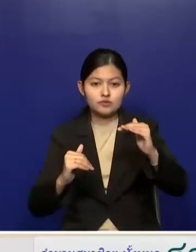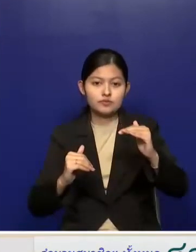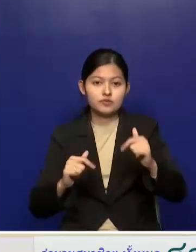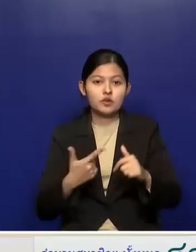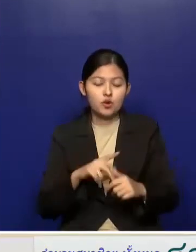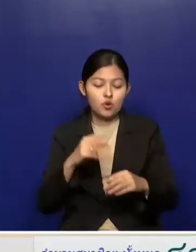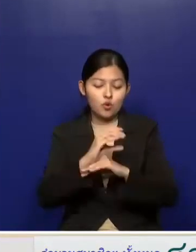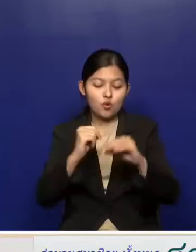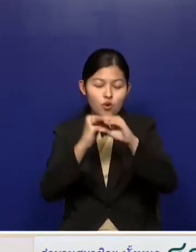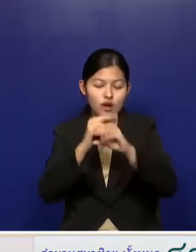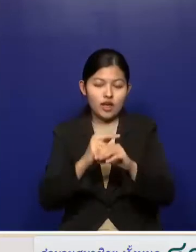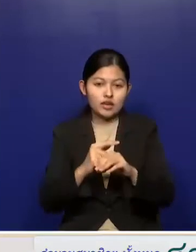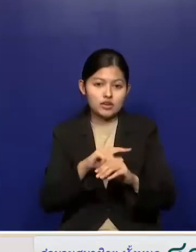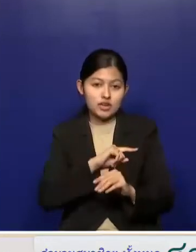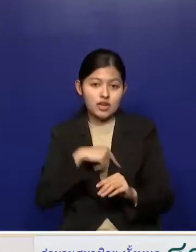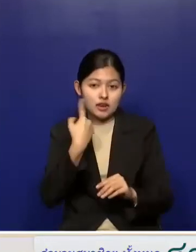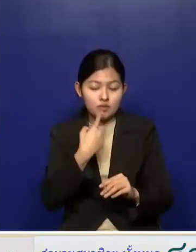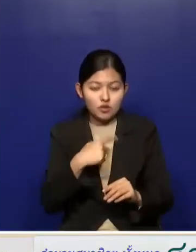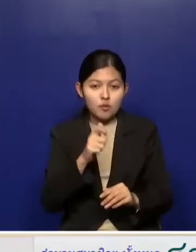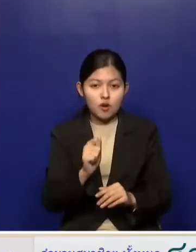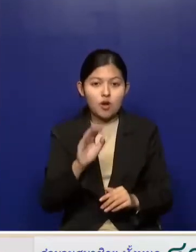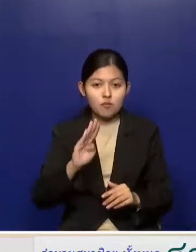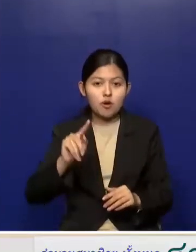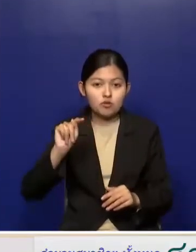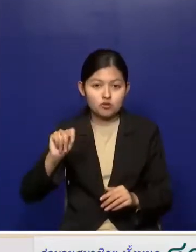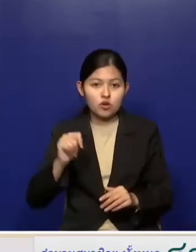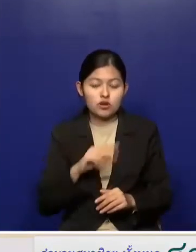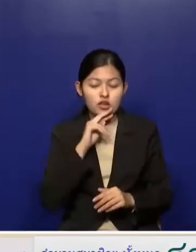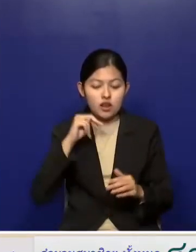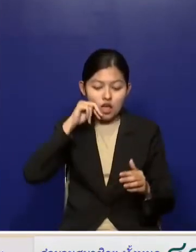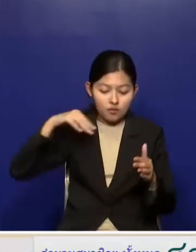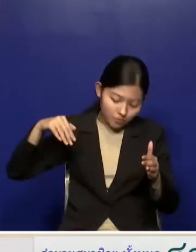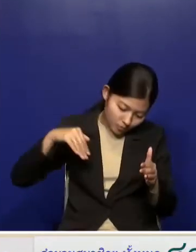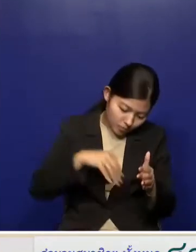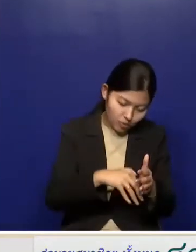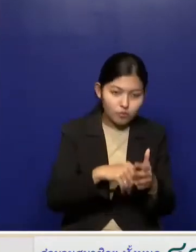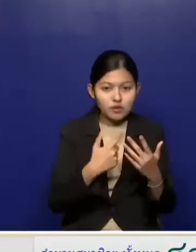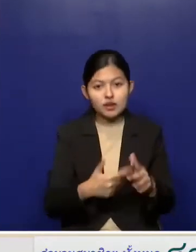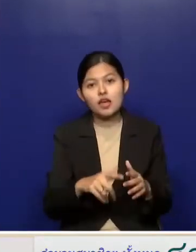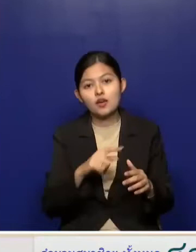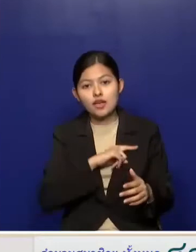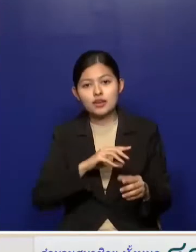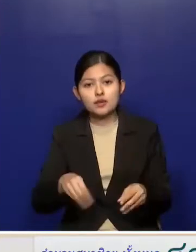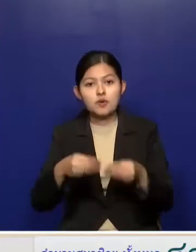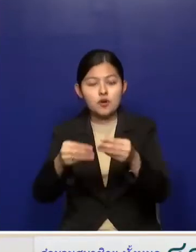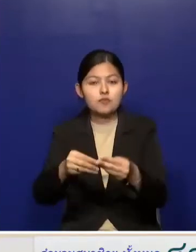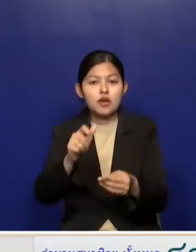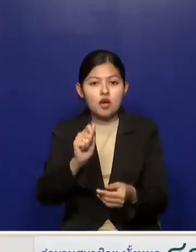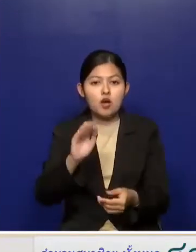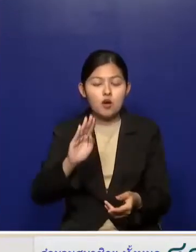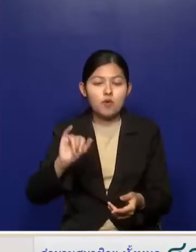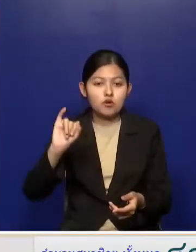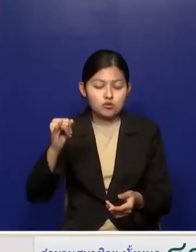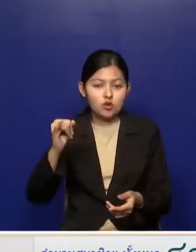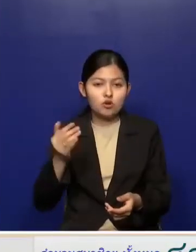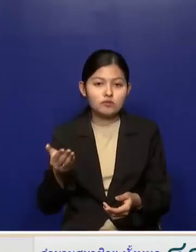รัผชชบของ OboTorเราก็สามารถใหญ่ขึ้นได้ถ้ามีการถายออนตไปให้ OboTorในข้ออนๆก็ตามที่มีการนำเสนอไ้ในหนา